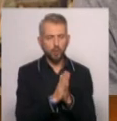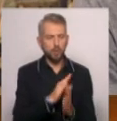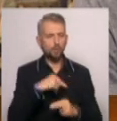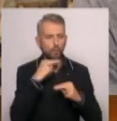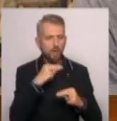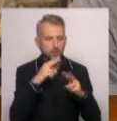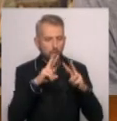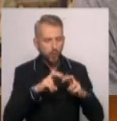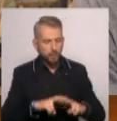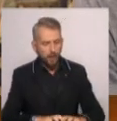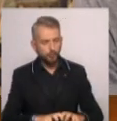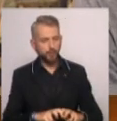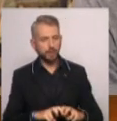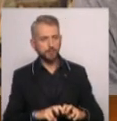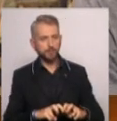розглянути,